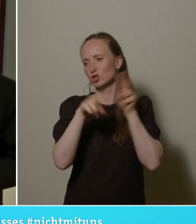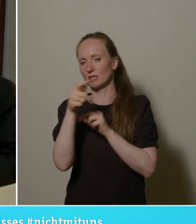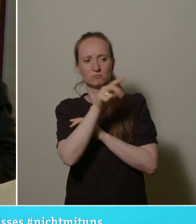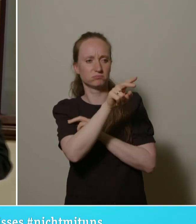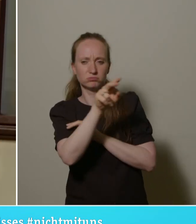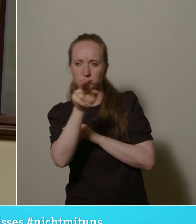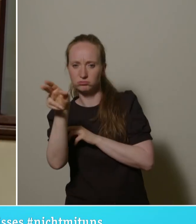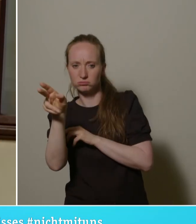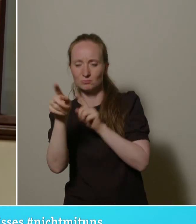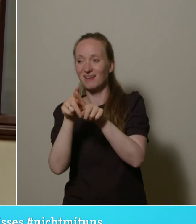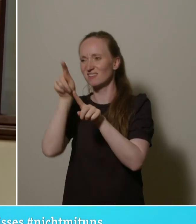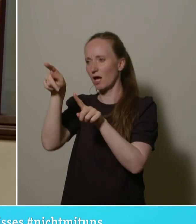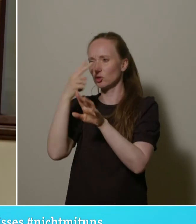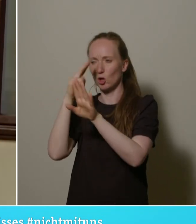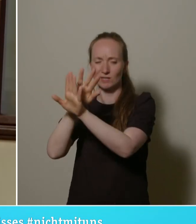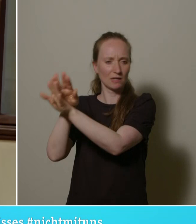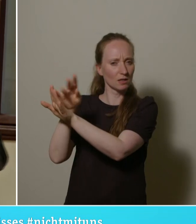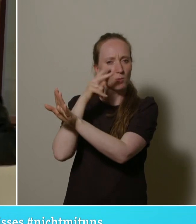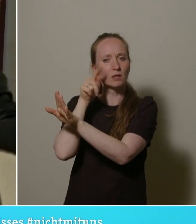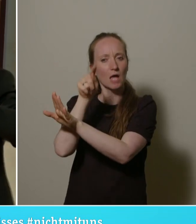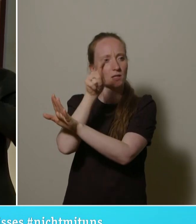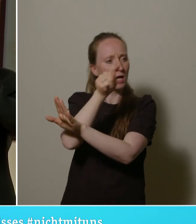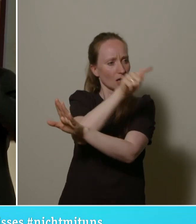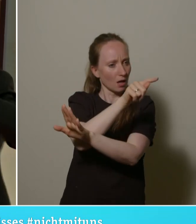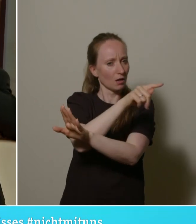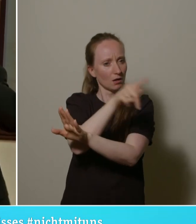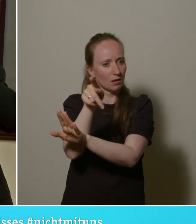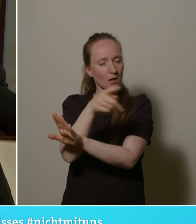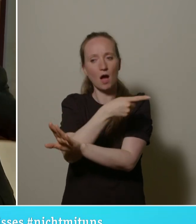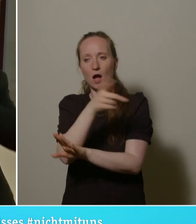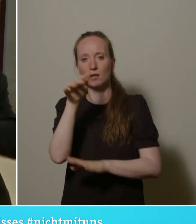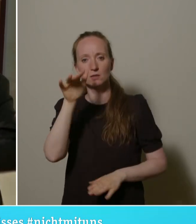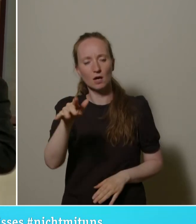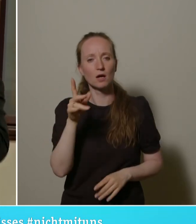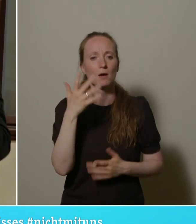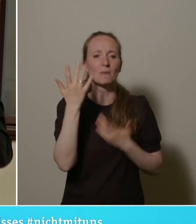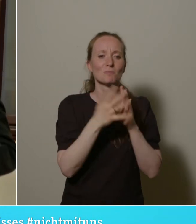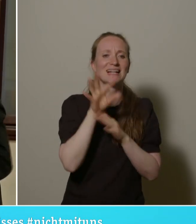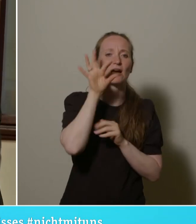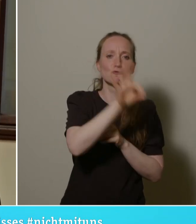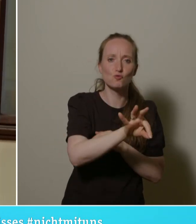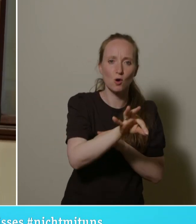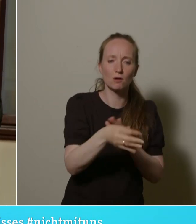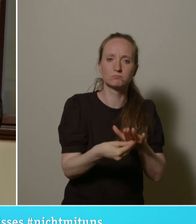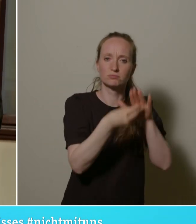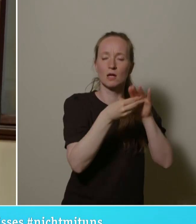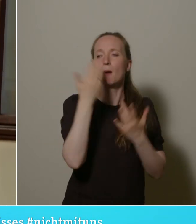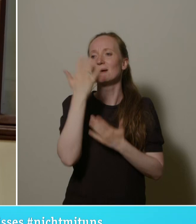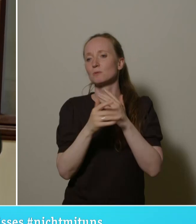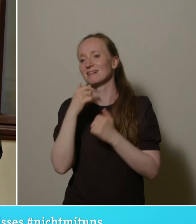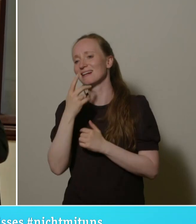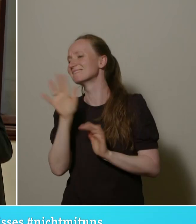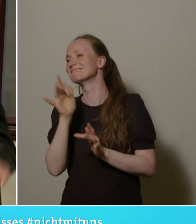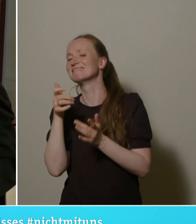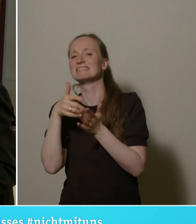mal dahin gucken, da hinten gucke ich nicht hin, aber da und da gucke ich hin, da waren mal welche dafür und da waren mal welche dagegen. Aus